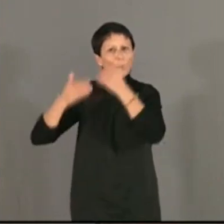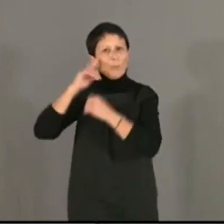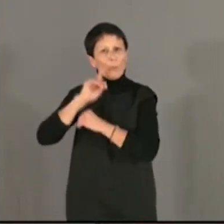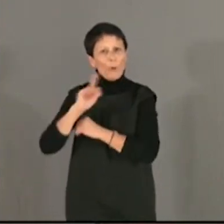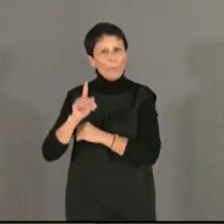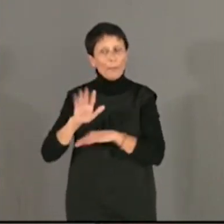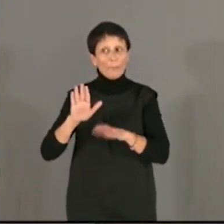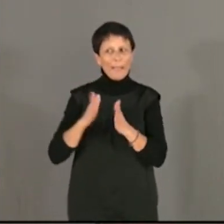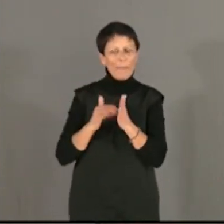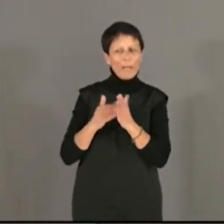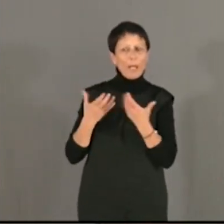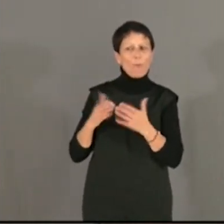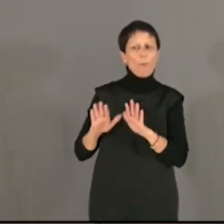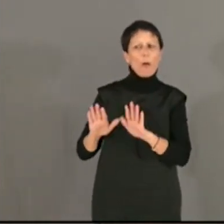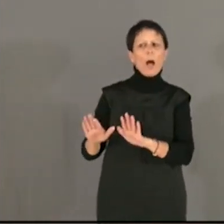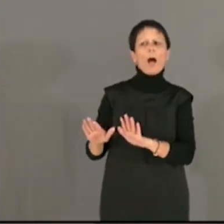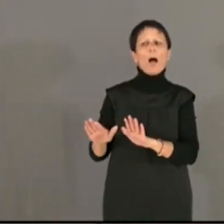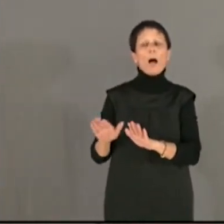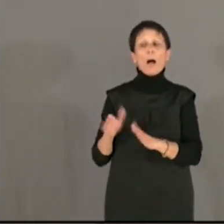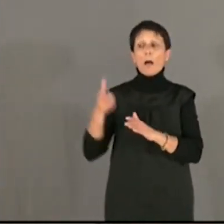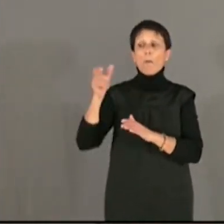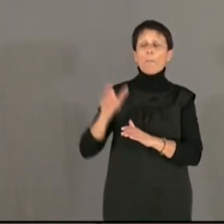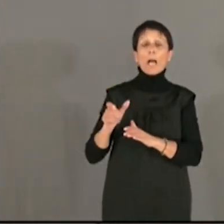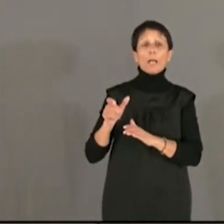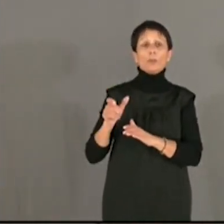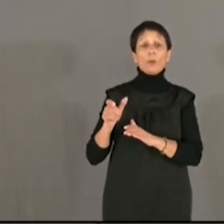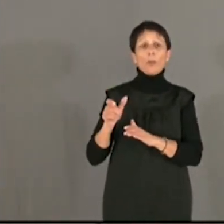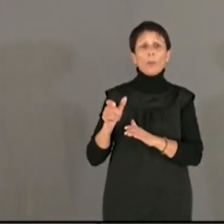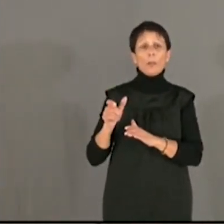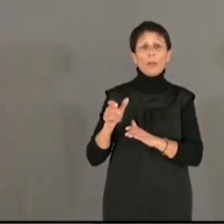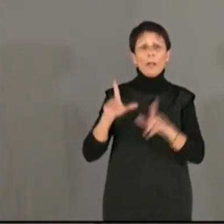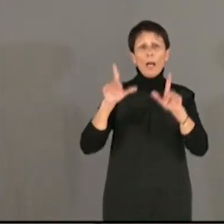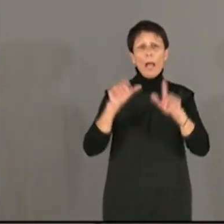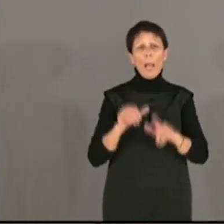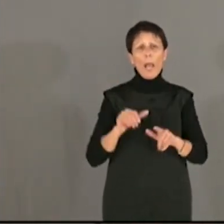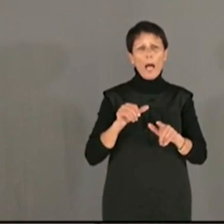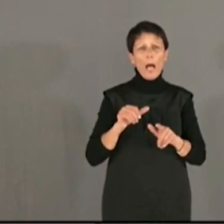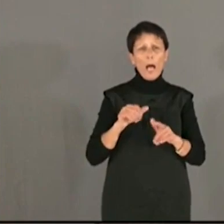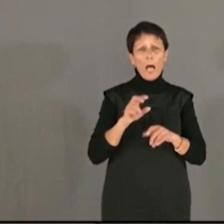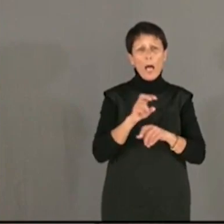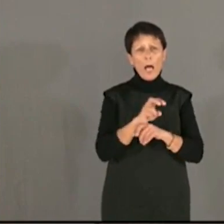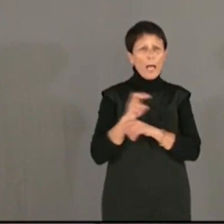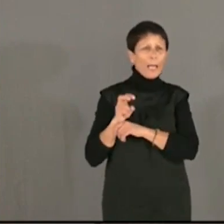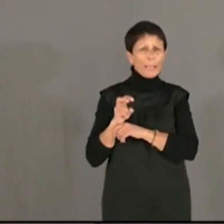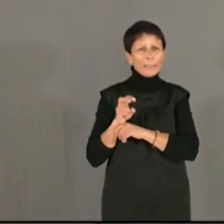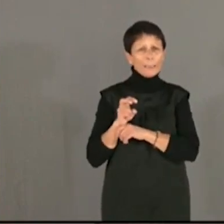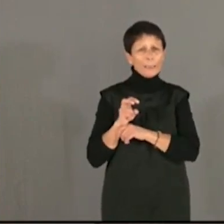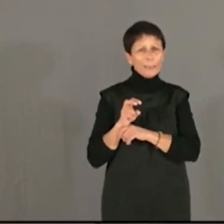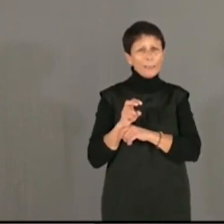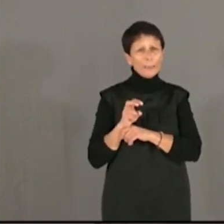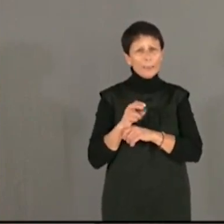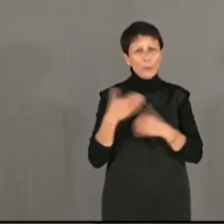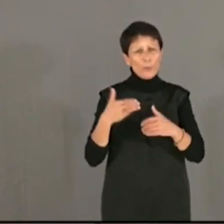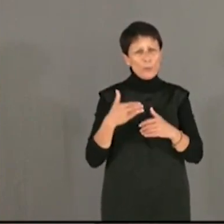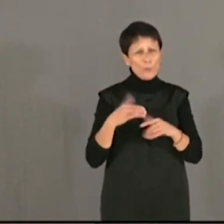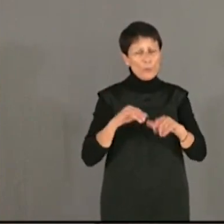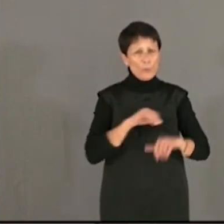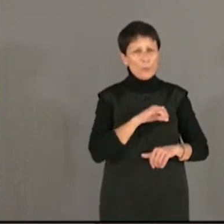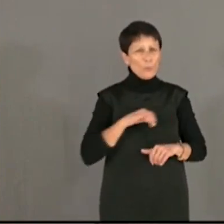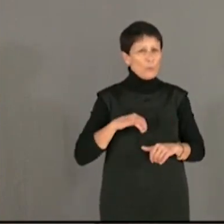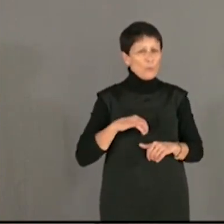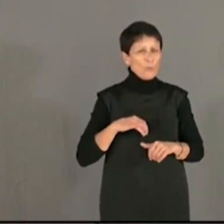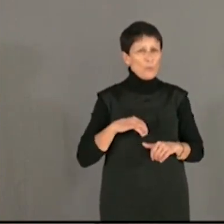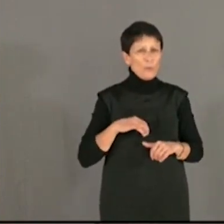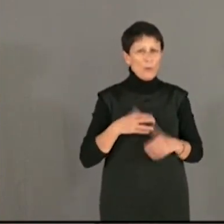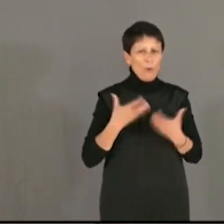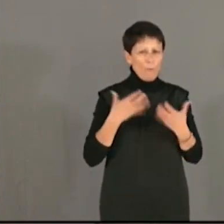veulent pas. C'est que ces Marseillais qui se sont endettés pour acheter un logement privé voient d'un très mauvais œil, et